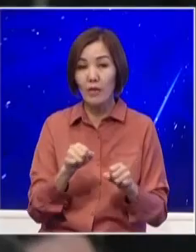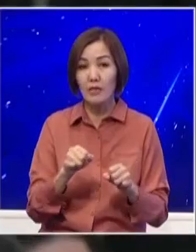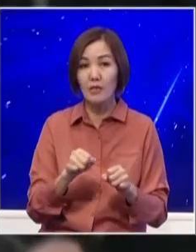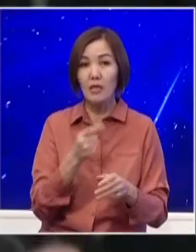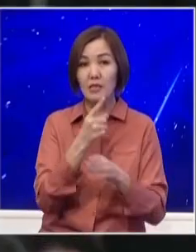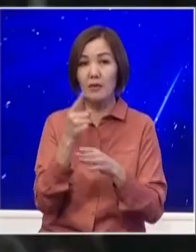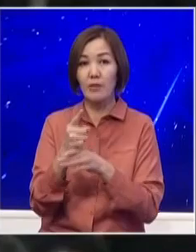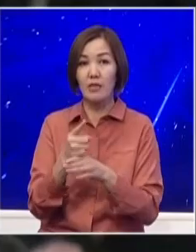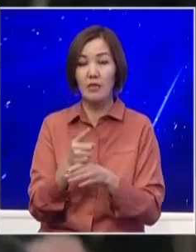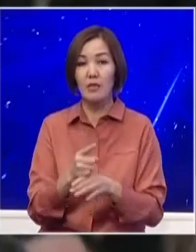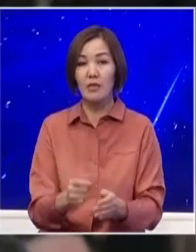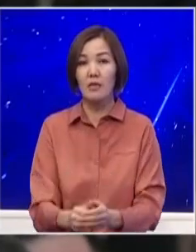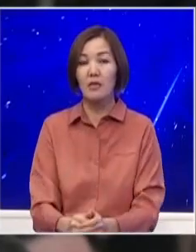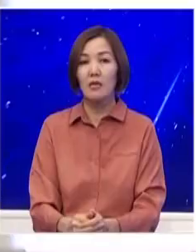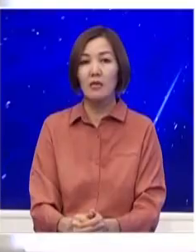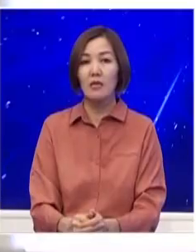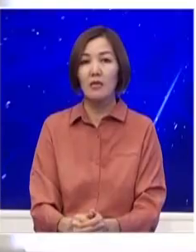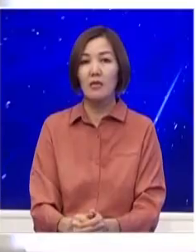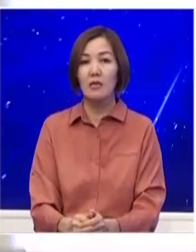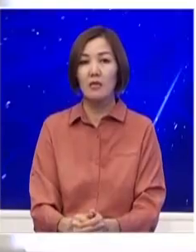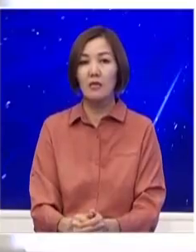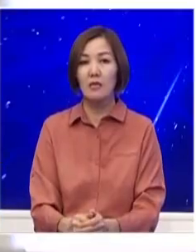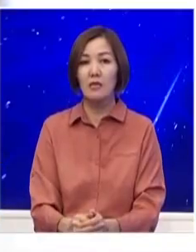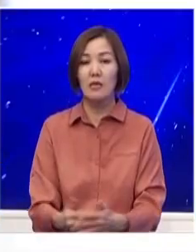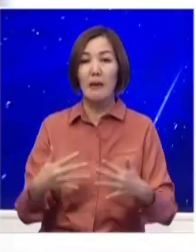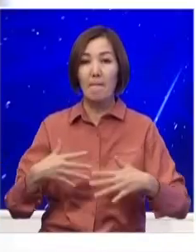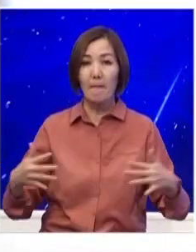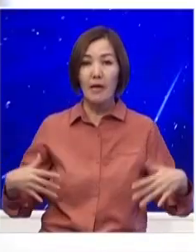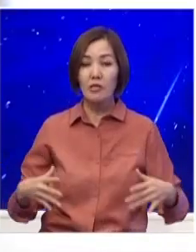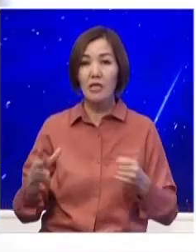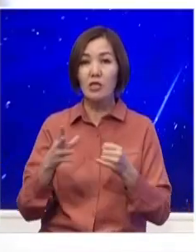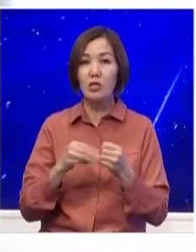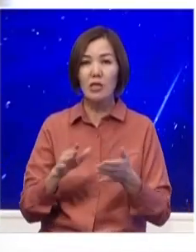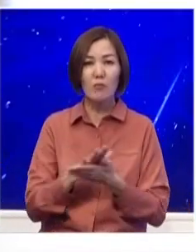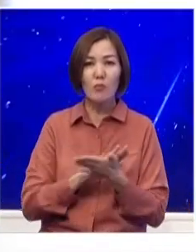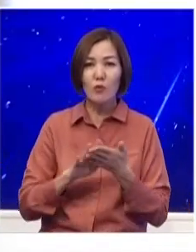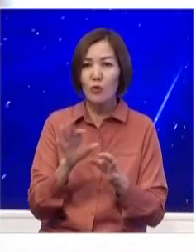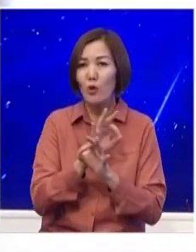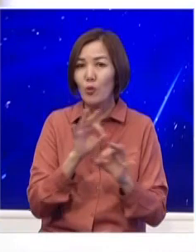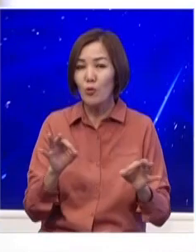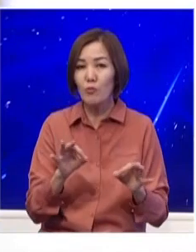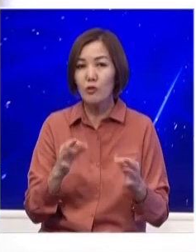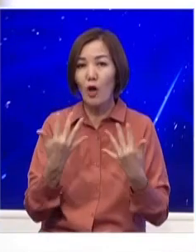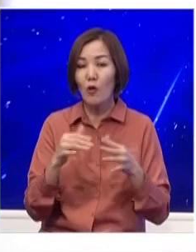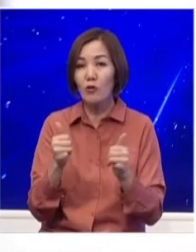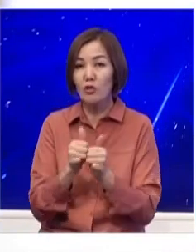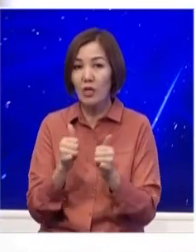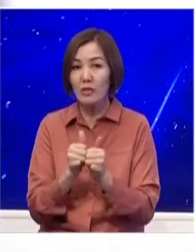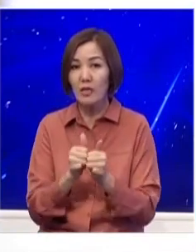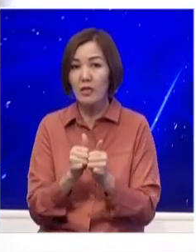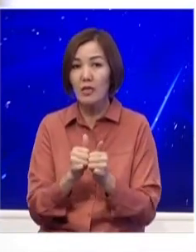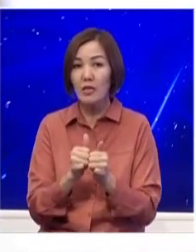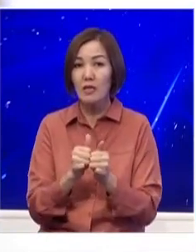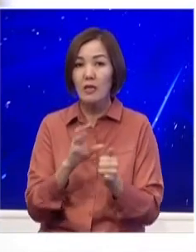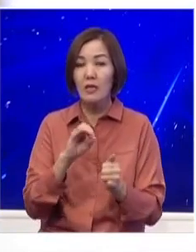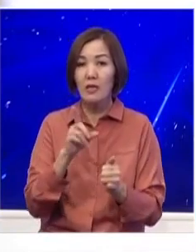Yer. Yer soğuk, mesela çeşit vermiş. Al, jayatın yer, eğer de mülde kalmasa, ауылдың маңында. Onda егістік